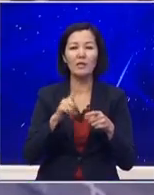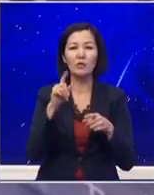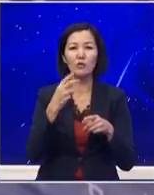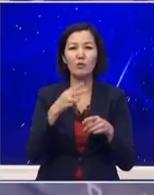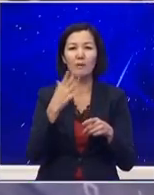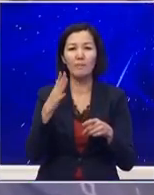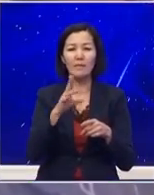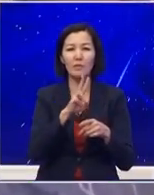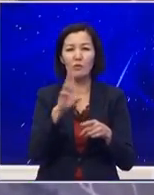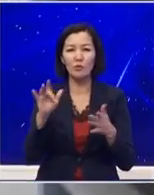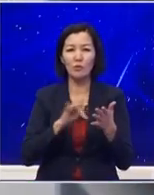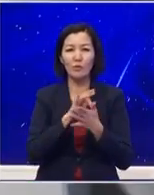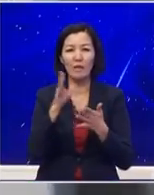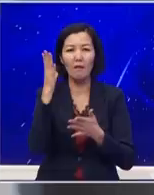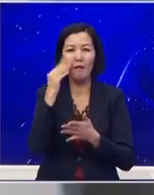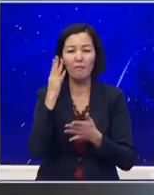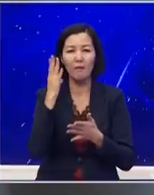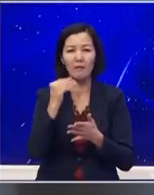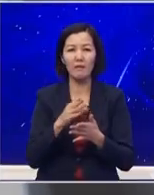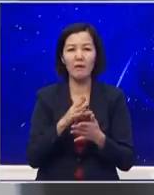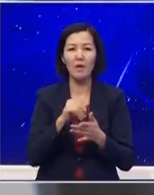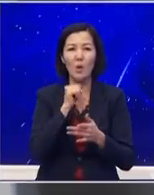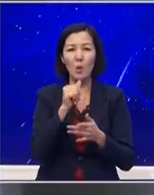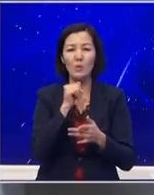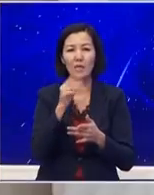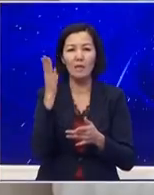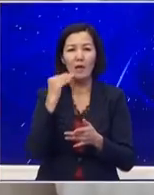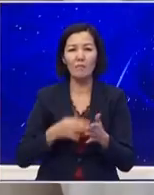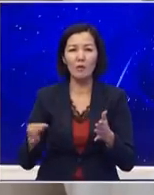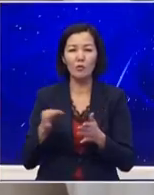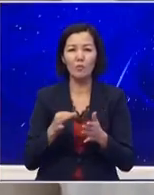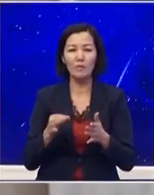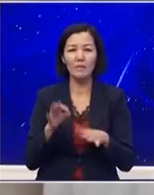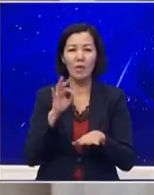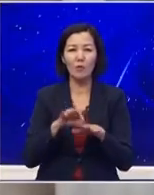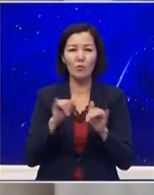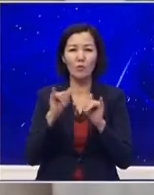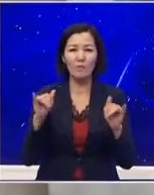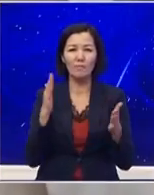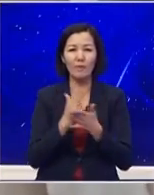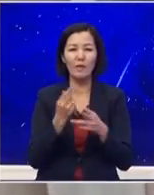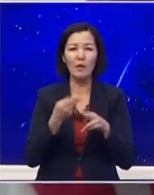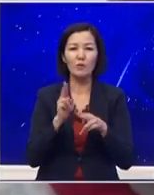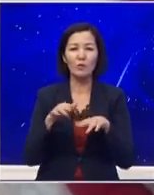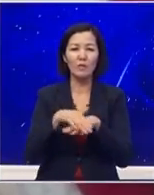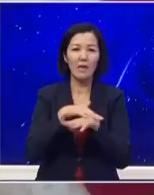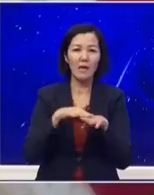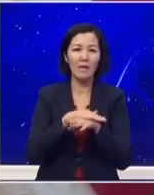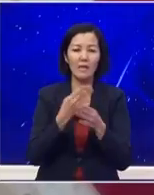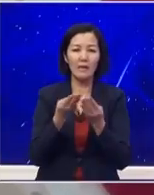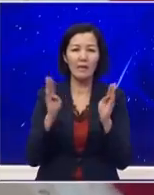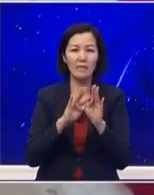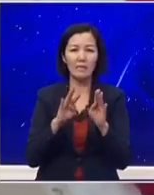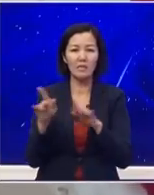Сондай-ақ Алматы қаласы, Ақмола, Қостанай және Алматы облысында қауіп дерт дендеп барады. Сондықтан жергілікті билік